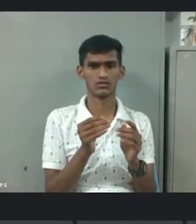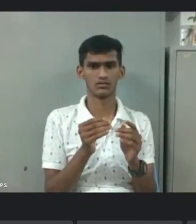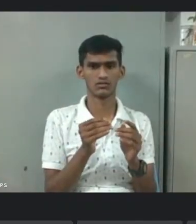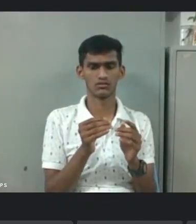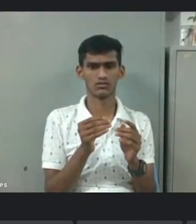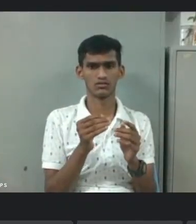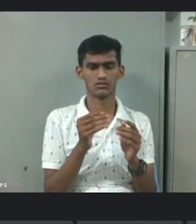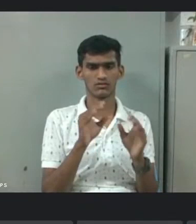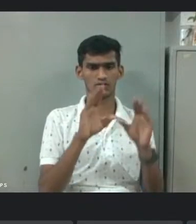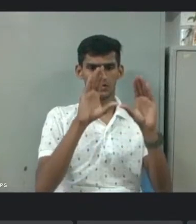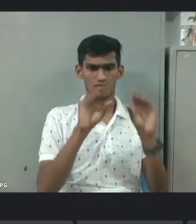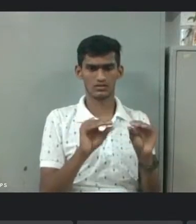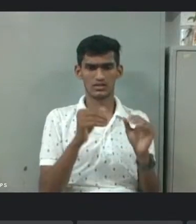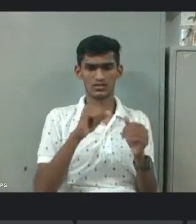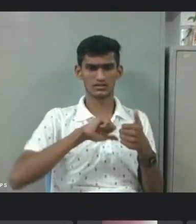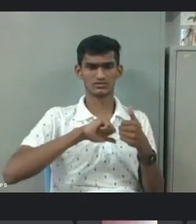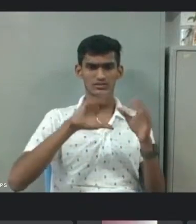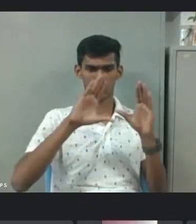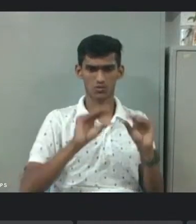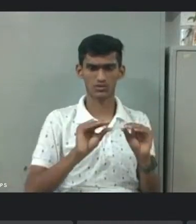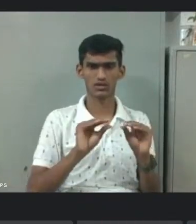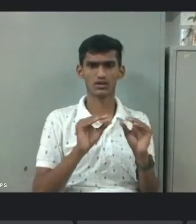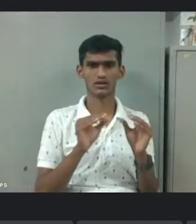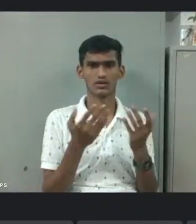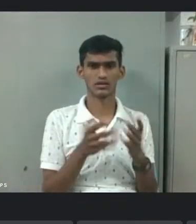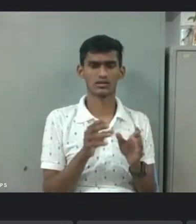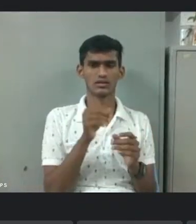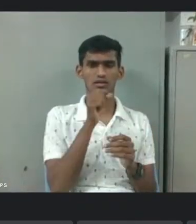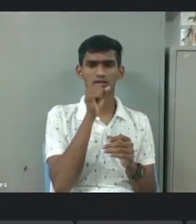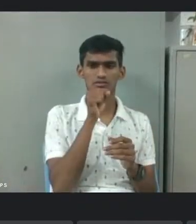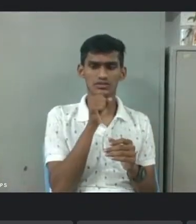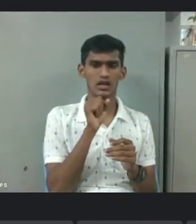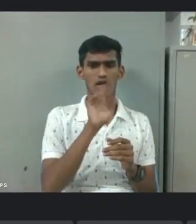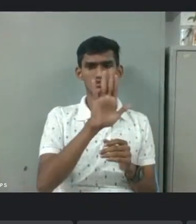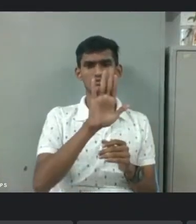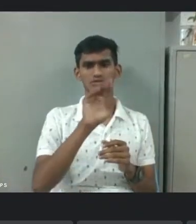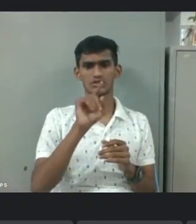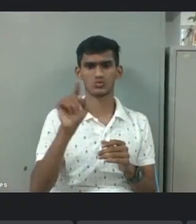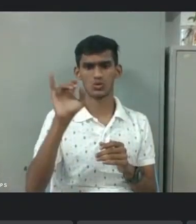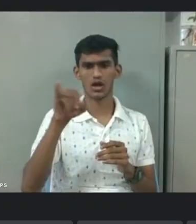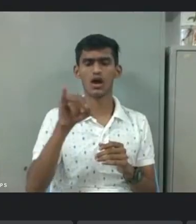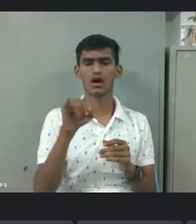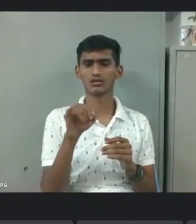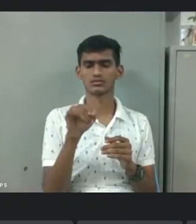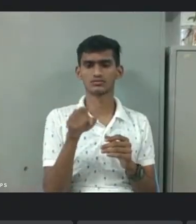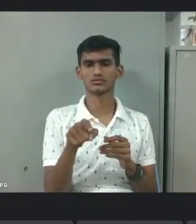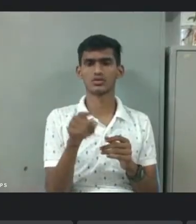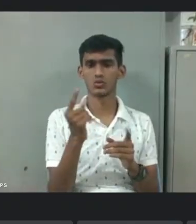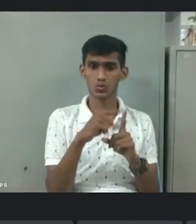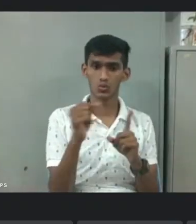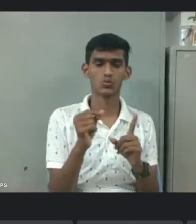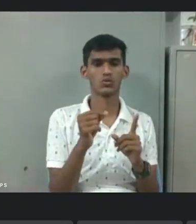ഡിസബിലിറ്റി കുറയ്ക്കാനാണ് ഉദ്ദേശിക്കുന്നതെങ്കിൽ അതെല്ലാം 5 വയസ്സിനോ 6 വയസ്സിനോ മുൻപ് ചെയ്താലാണ് കൂടുതലായിട്ടും